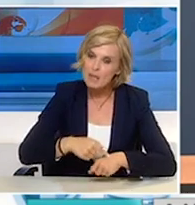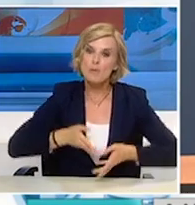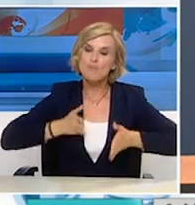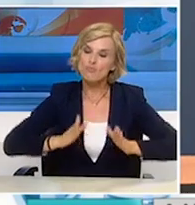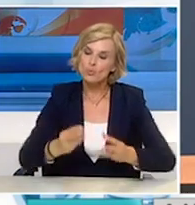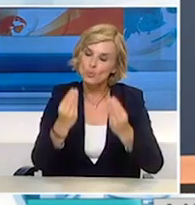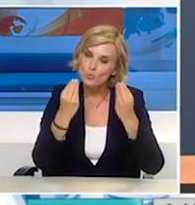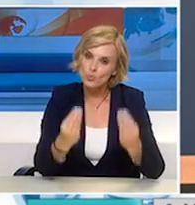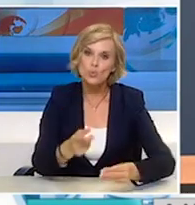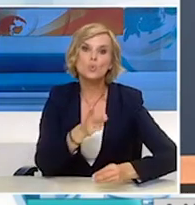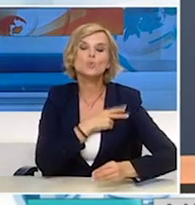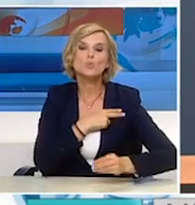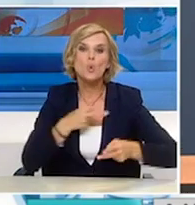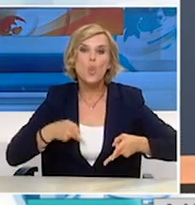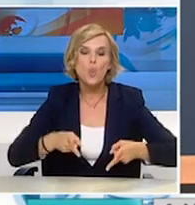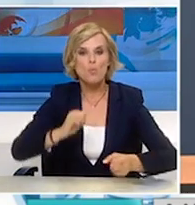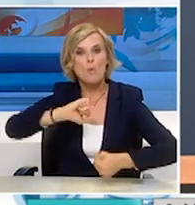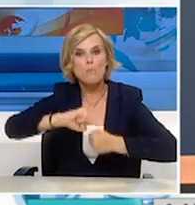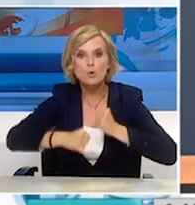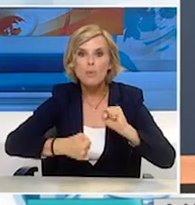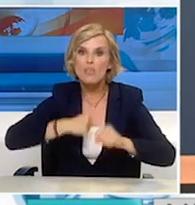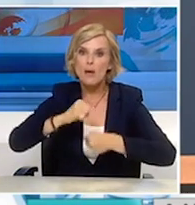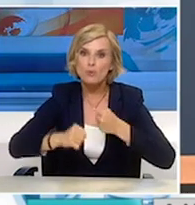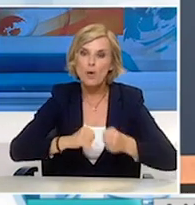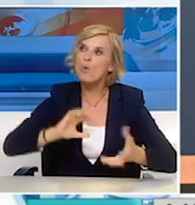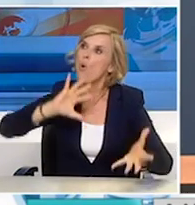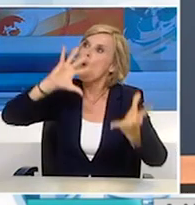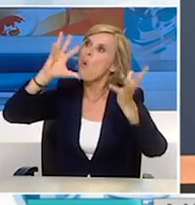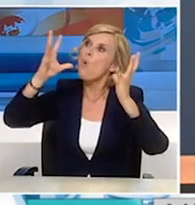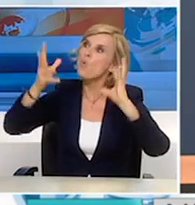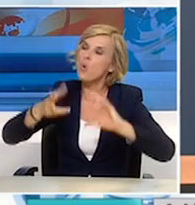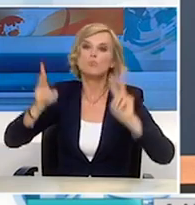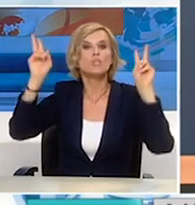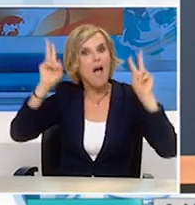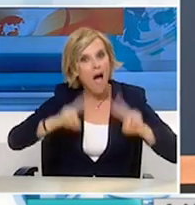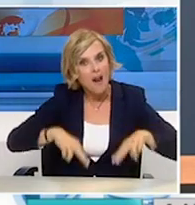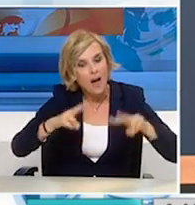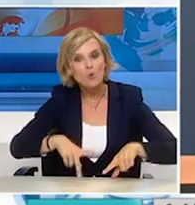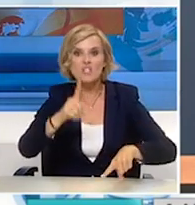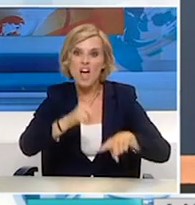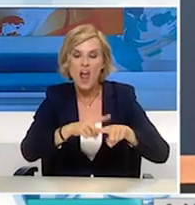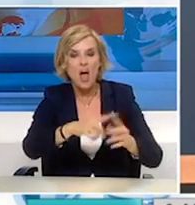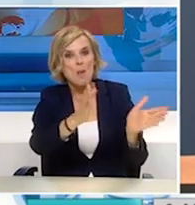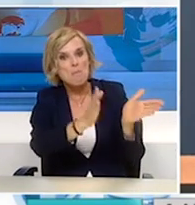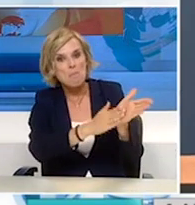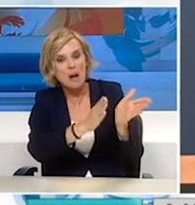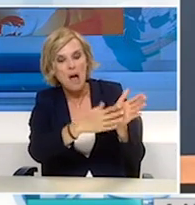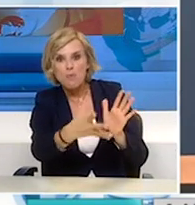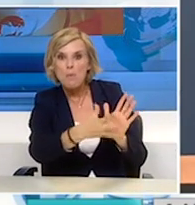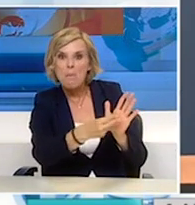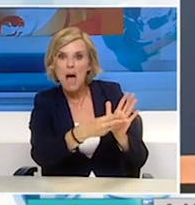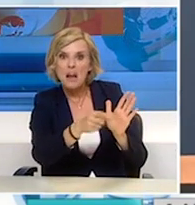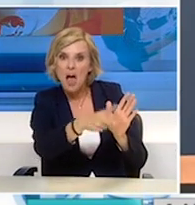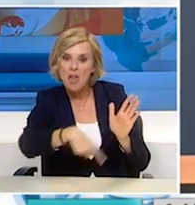σωστή κατεύθυνση. Η προσπάθειά μας έχει αναγνωριστεί διεθνώς και η χώρα μας μνημονεύεται ως ένα θετικό παράδειγμα, ως παράδειγμα για